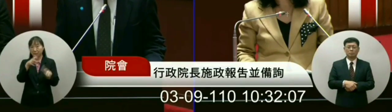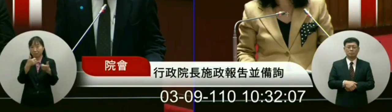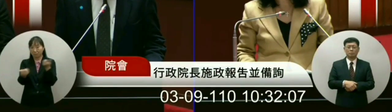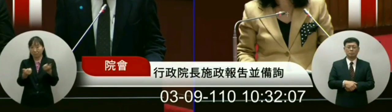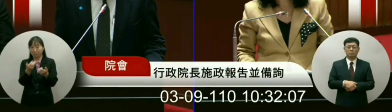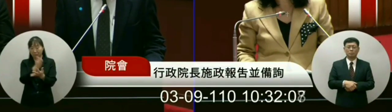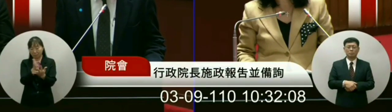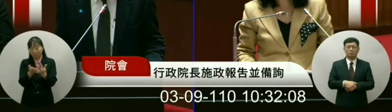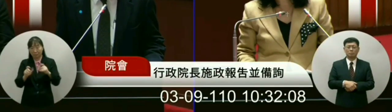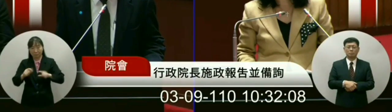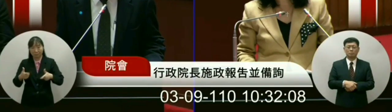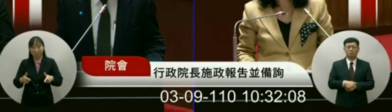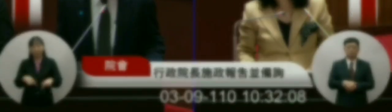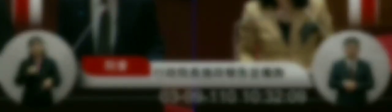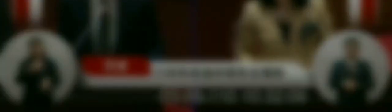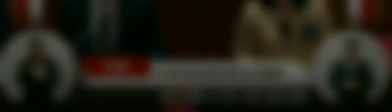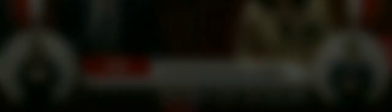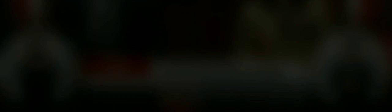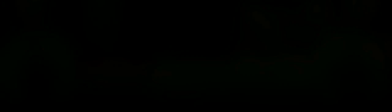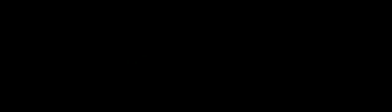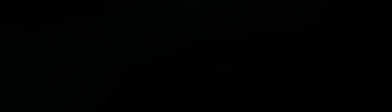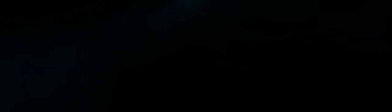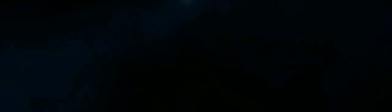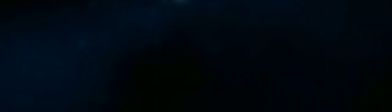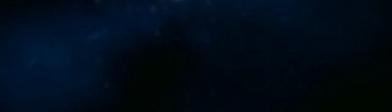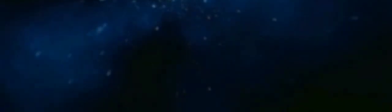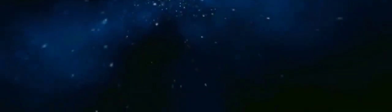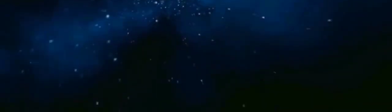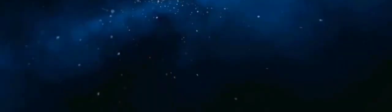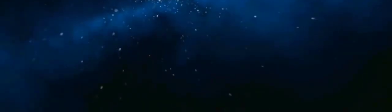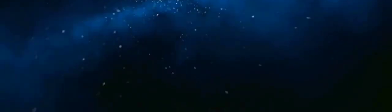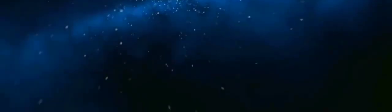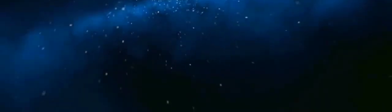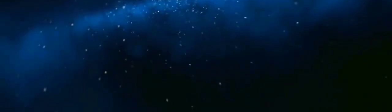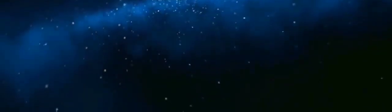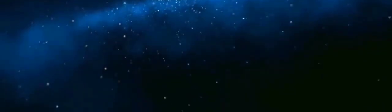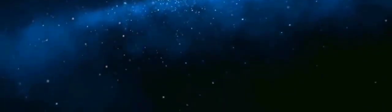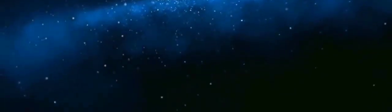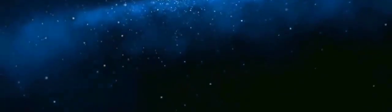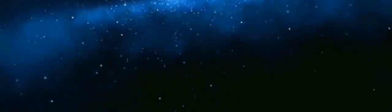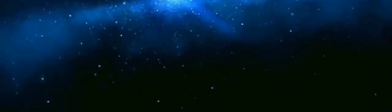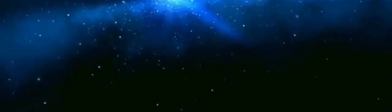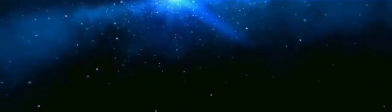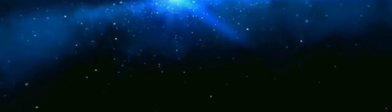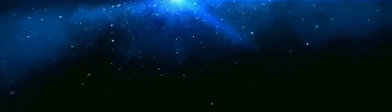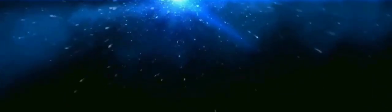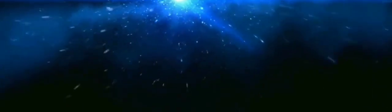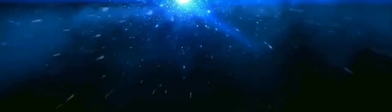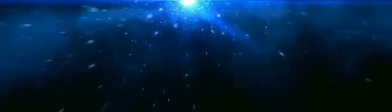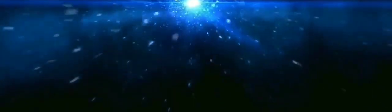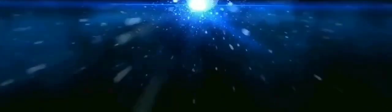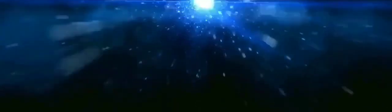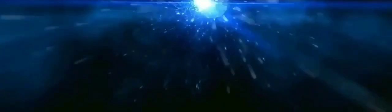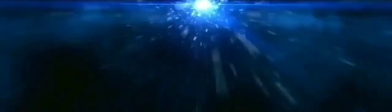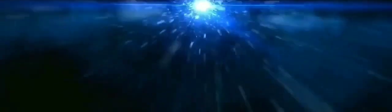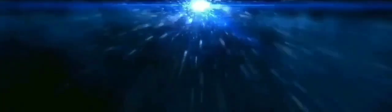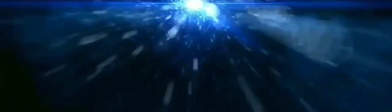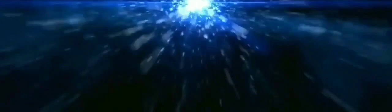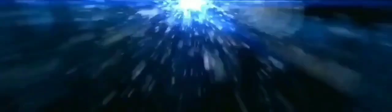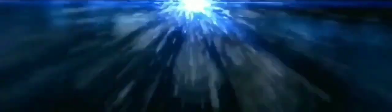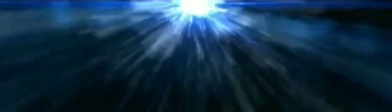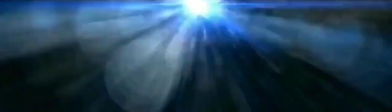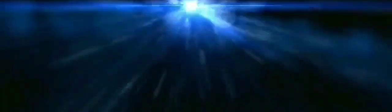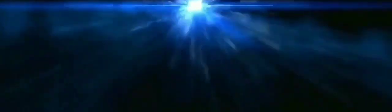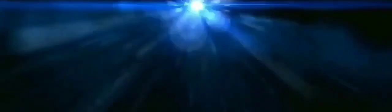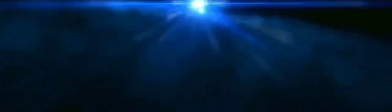不同，那时候我们是量力而为。 贫穷心都不能留，贫穷贫都